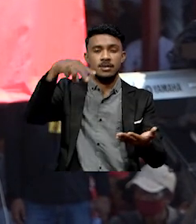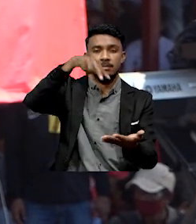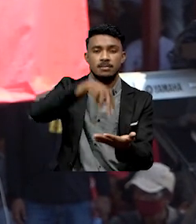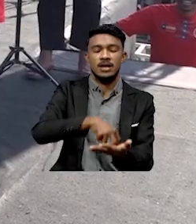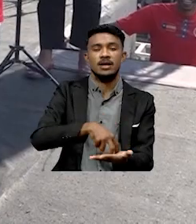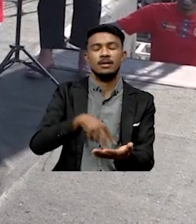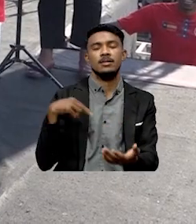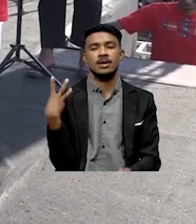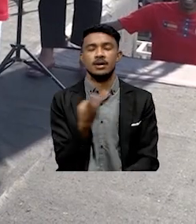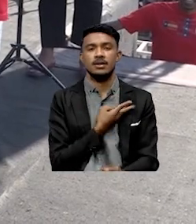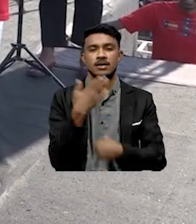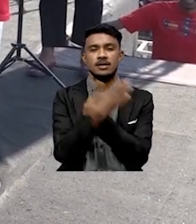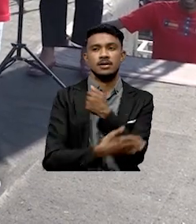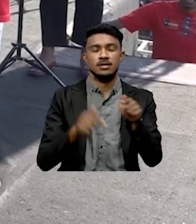idani.